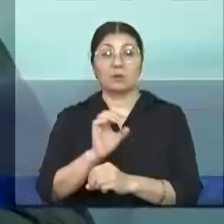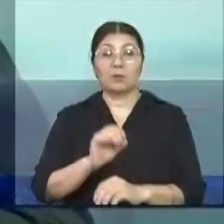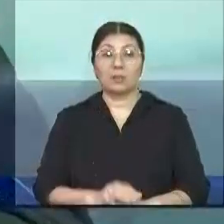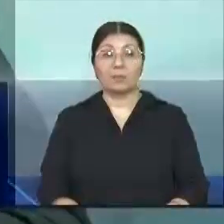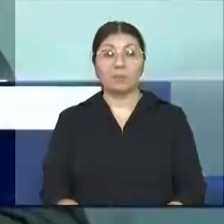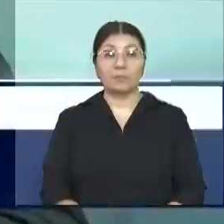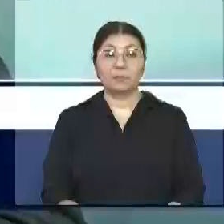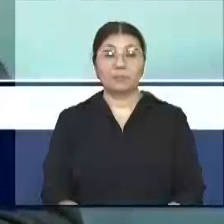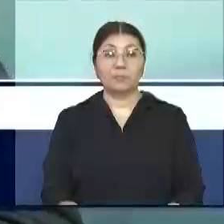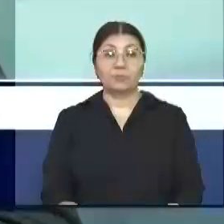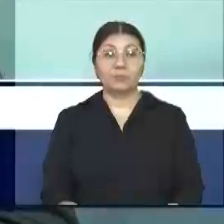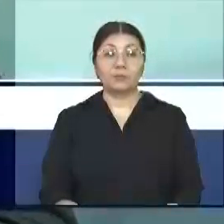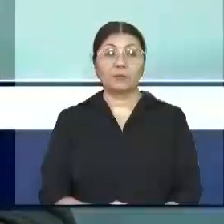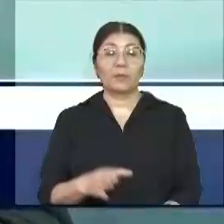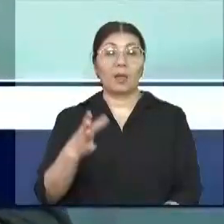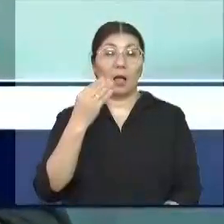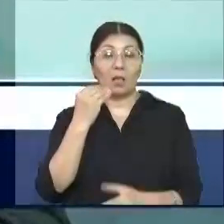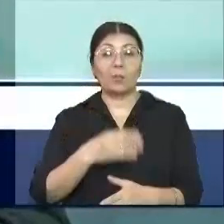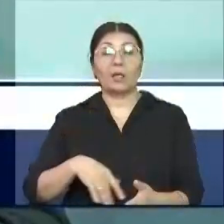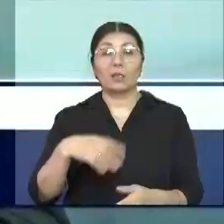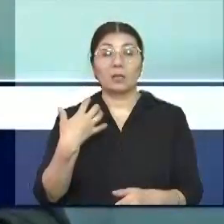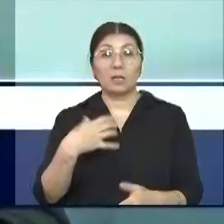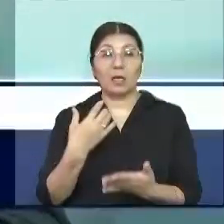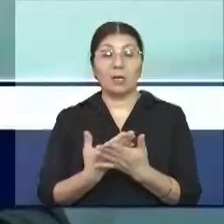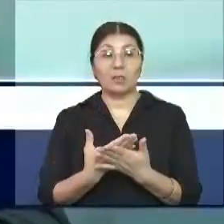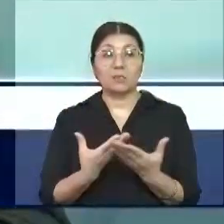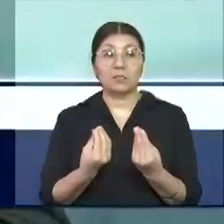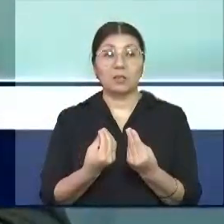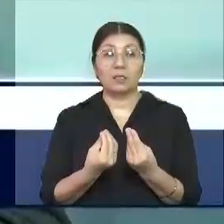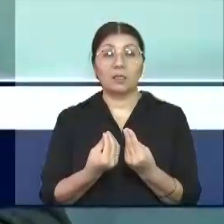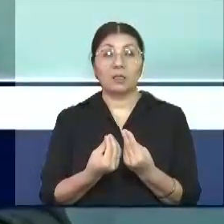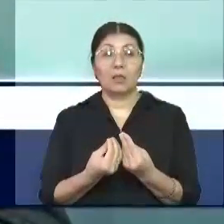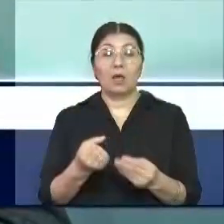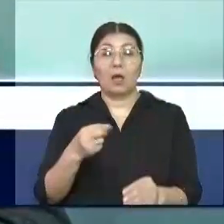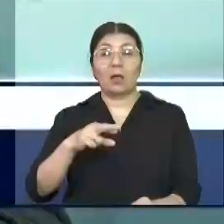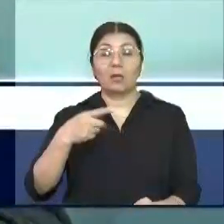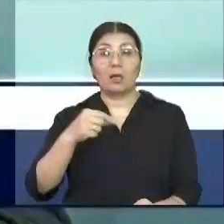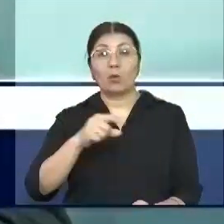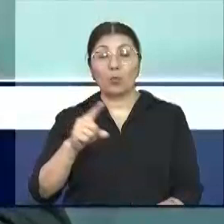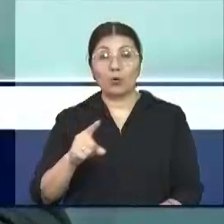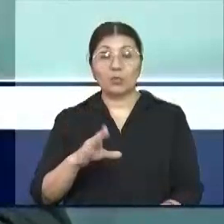қаласы, Араз қаласы, сонымен бірге Аягөз, Сарыөзек,